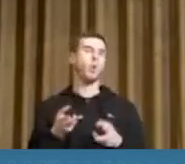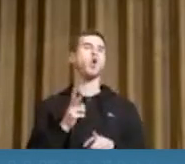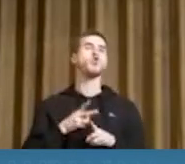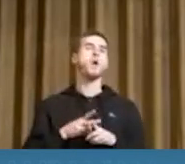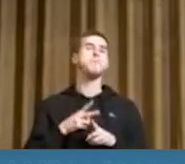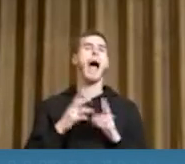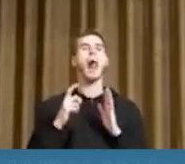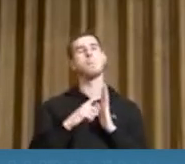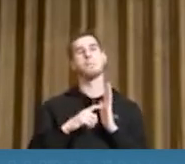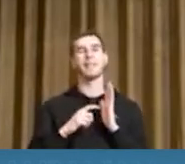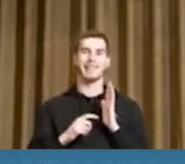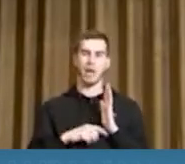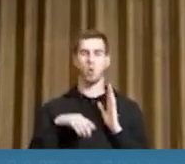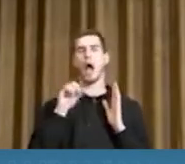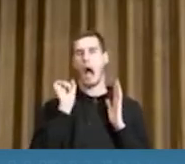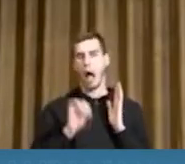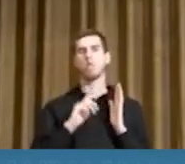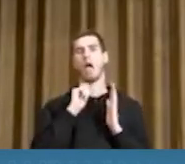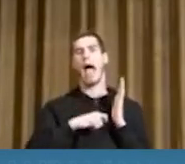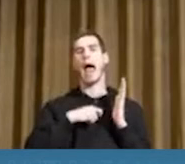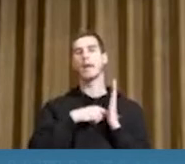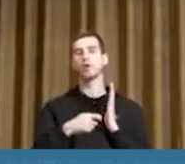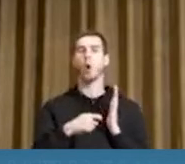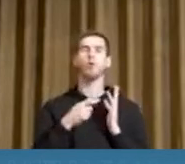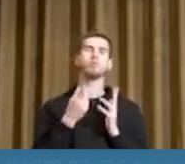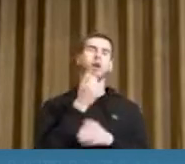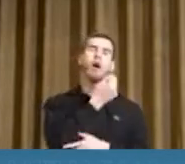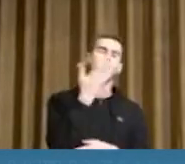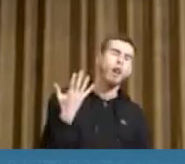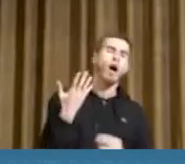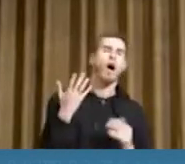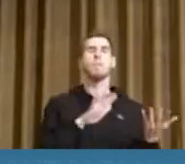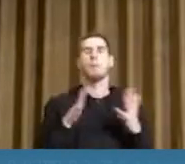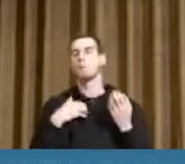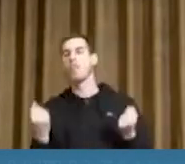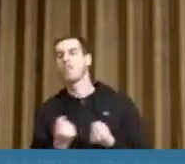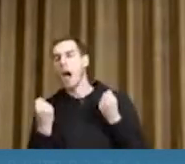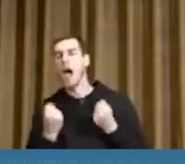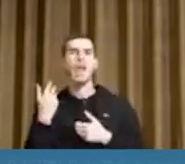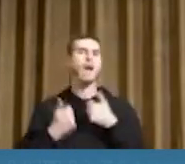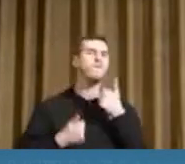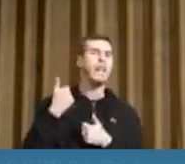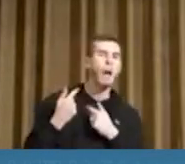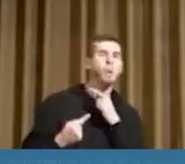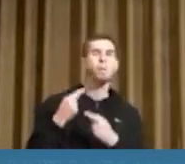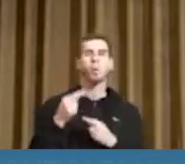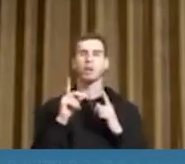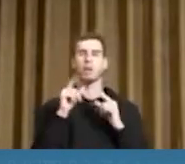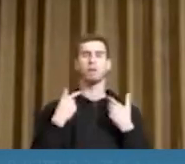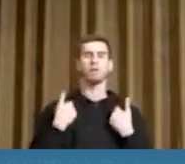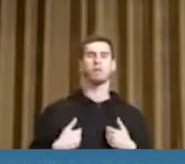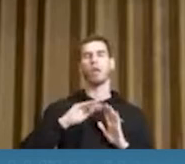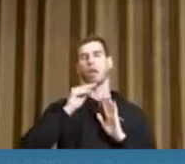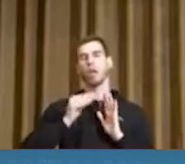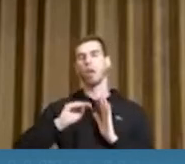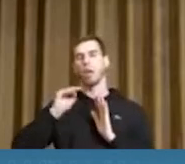mal ankreuzen würde mit den üblichen Schwankungen, die man auch so im Trainings- und Wettkampfprozess hat, sieht man schon auch